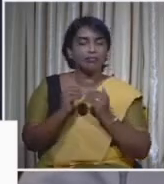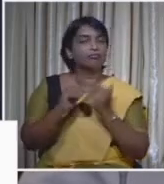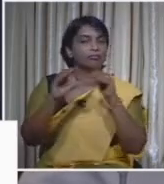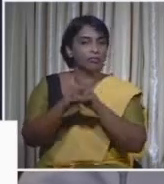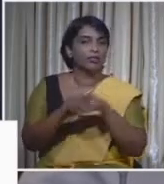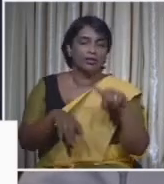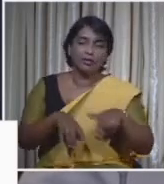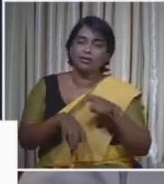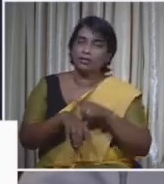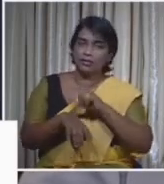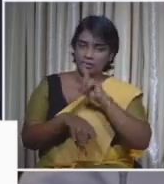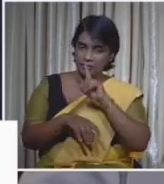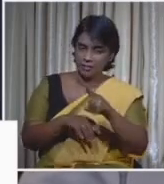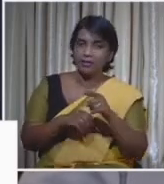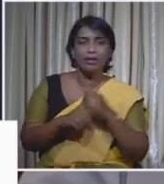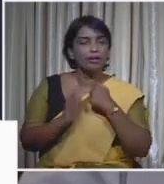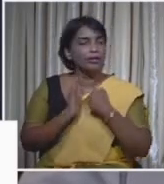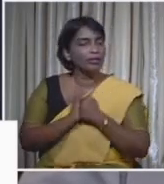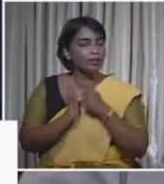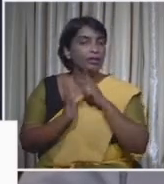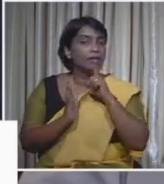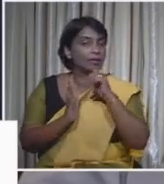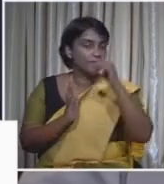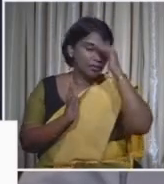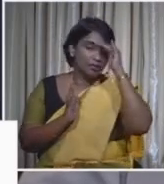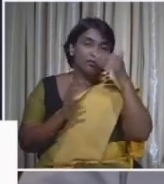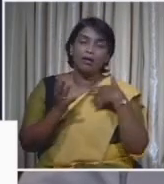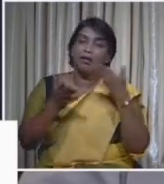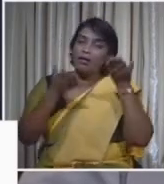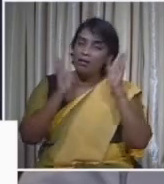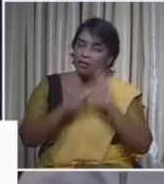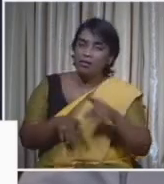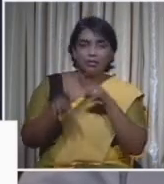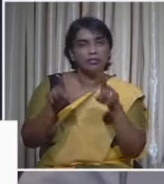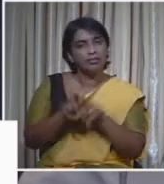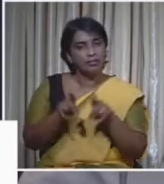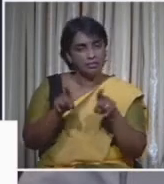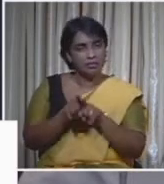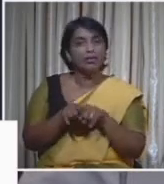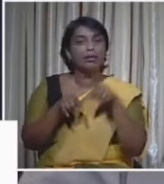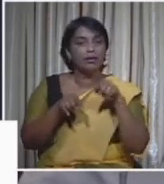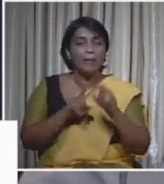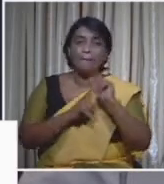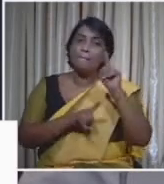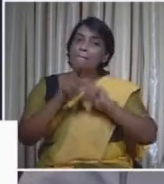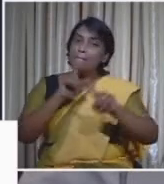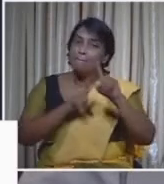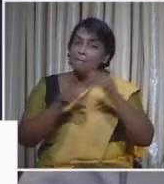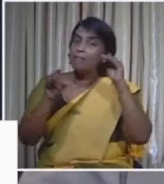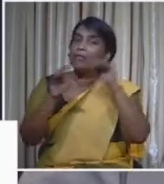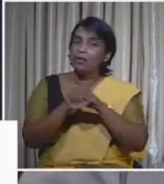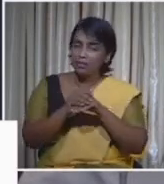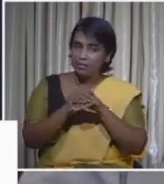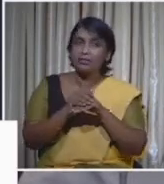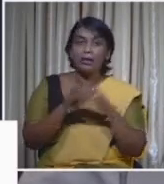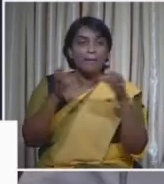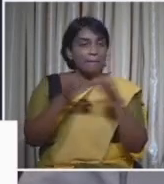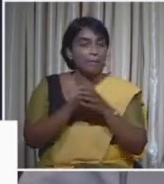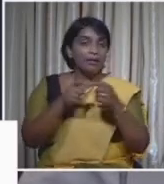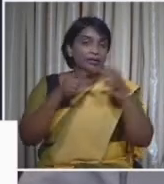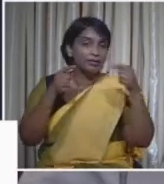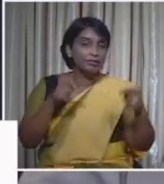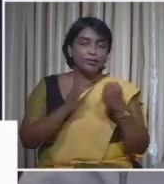මම මේ වෙලාවේ ඉල්ලා සිටිනවා. ගරු කතානායකතුමනි, අවසාන වශයෙන් මෙම පාර්ලිමේන්තුවේ සිටින පක්ෂ විපක්ෂ